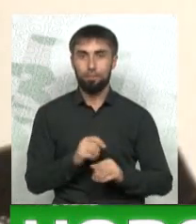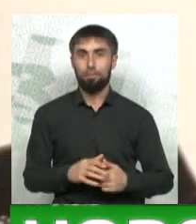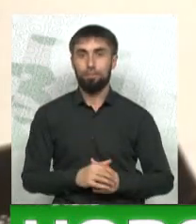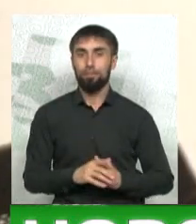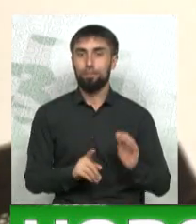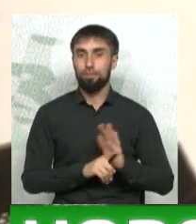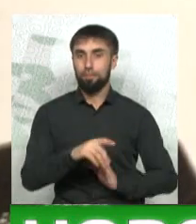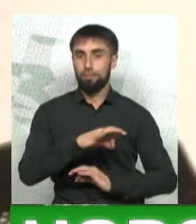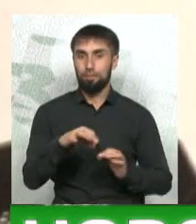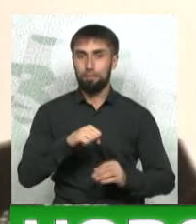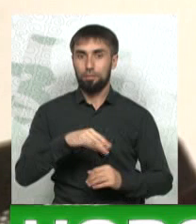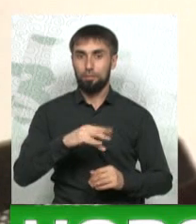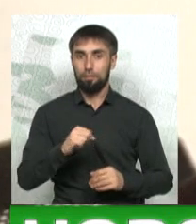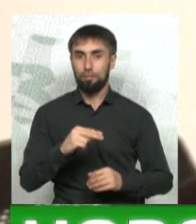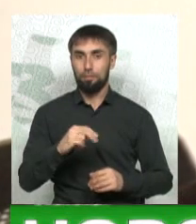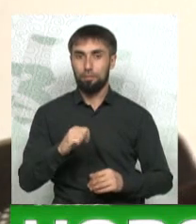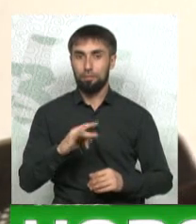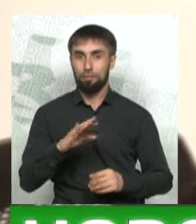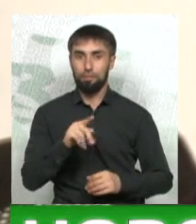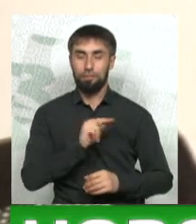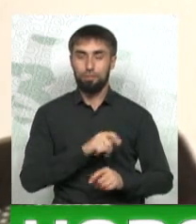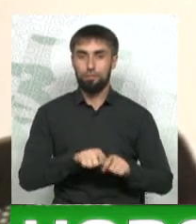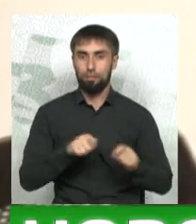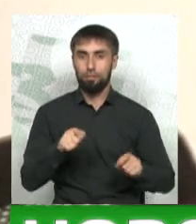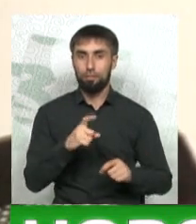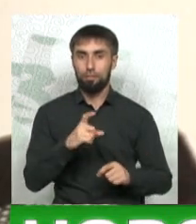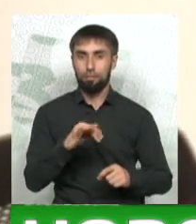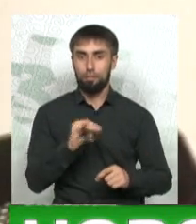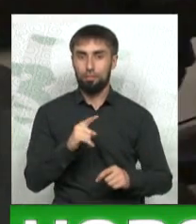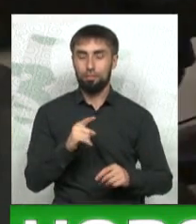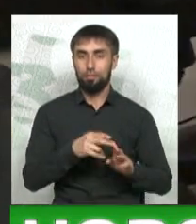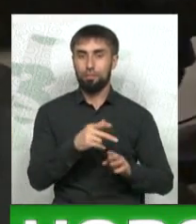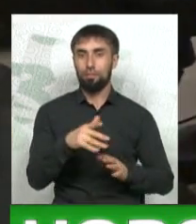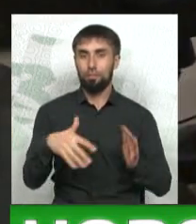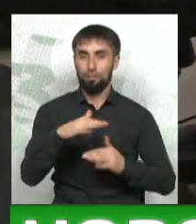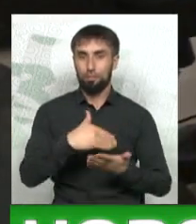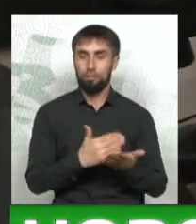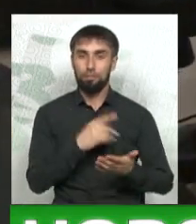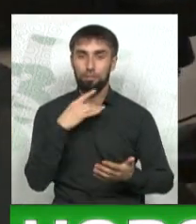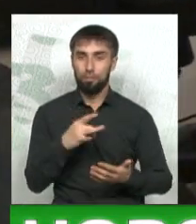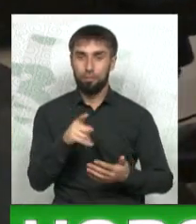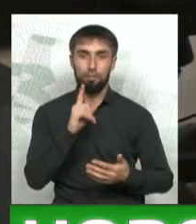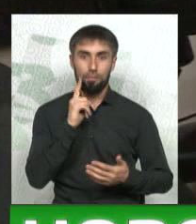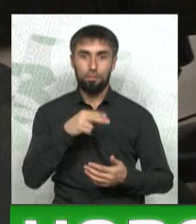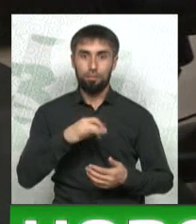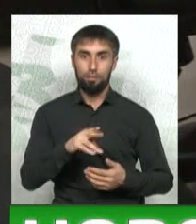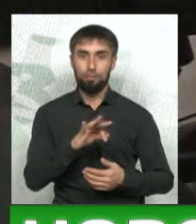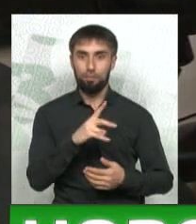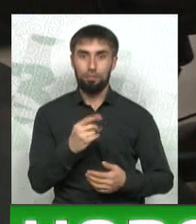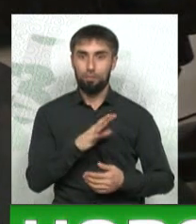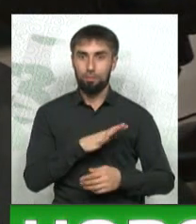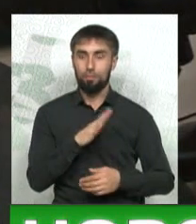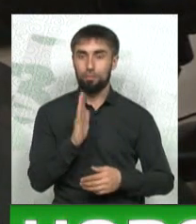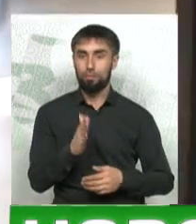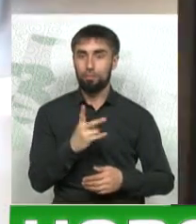Начинающий проектировщик Амина Арчакова сейчас работает над созданием эскиза набережной в горной части республики. Эта зеленая парковая зона должна